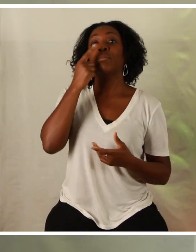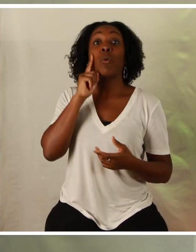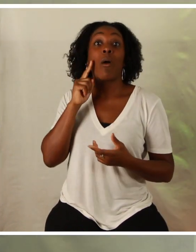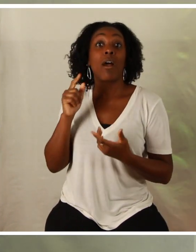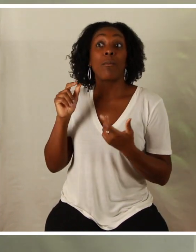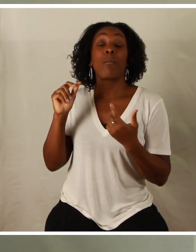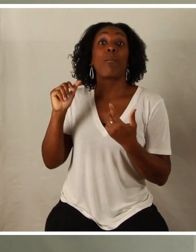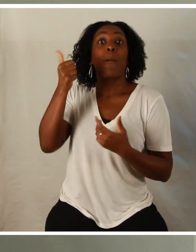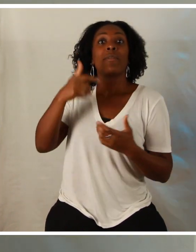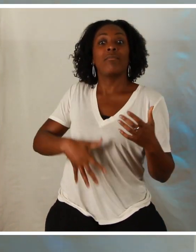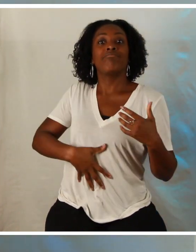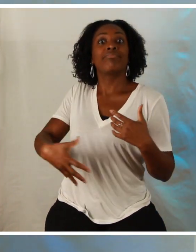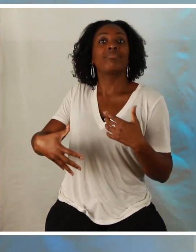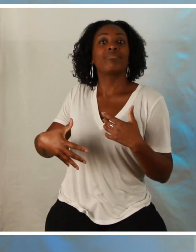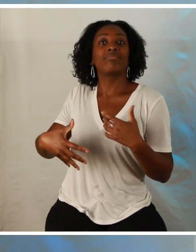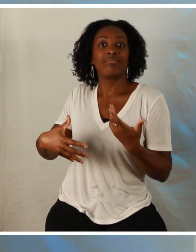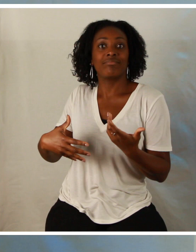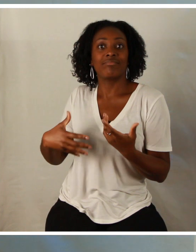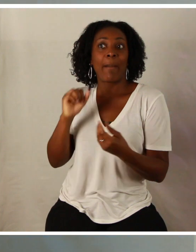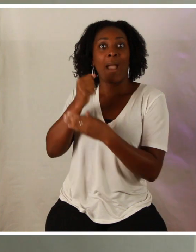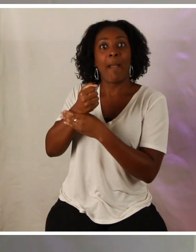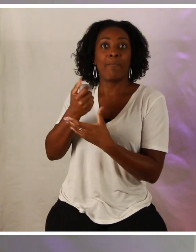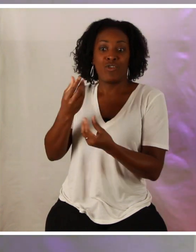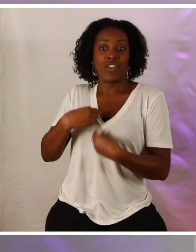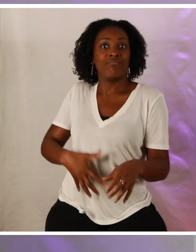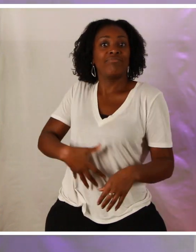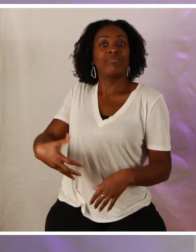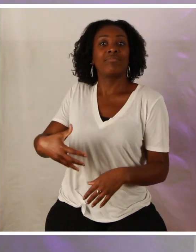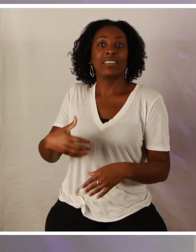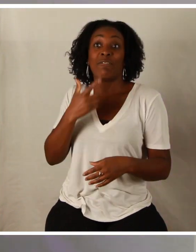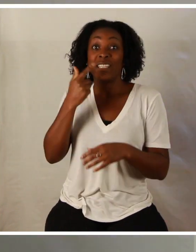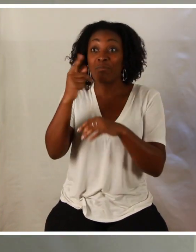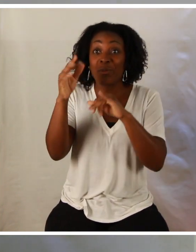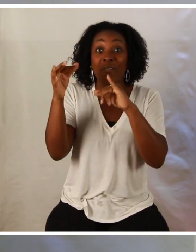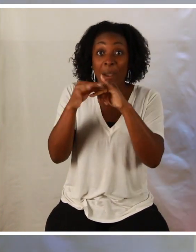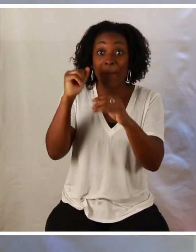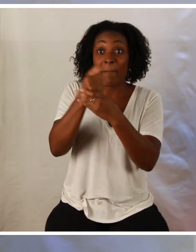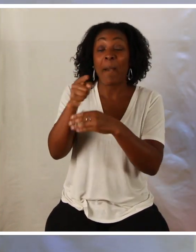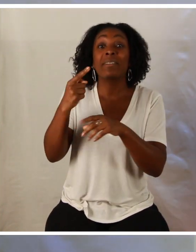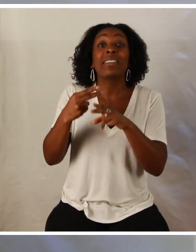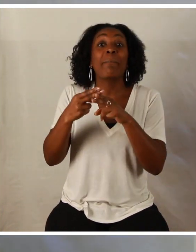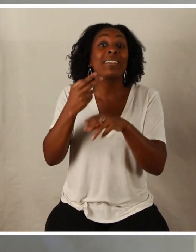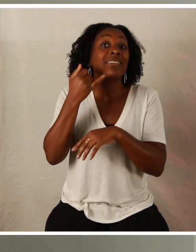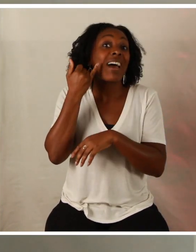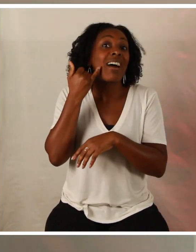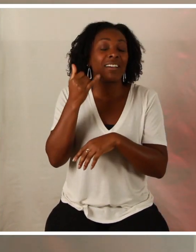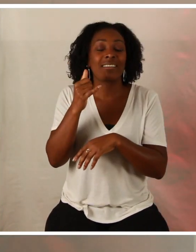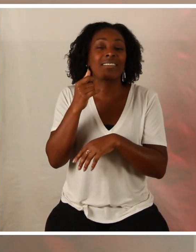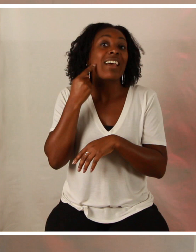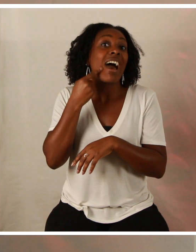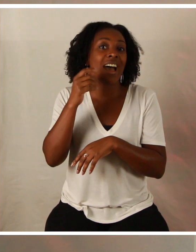Abraham, de mépriser la femme Sarah, la femme d'Abraham. Et non seulement